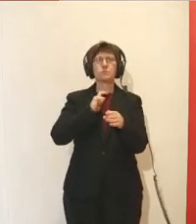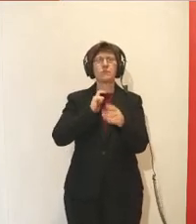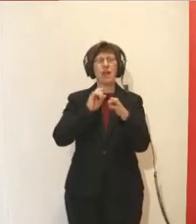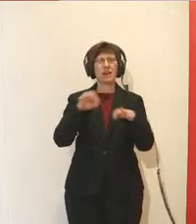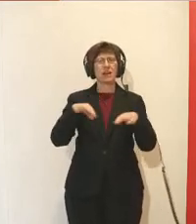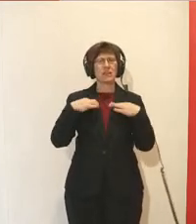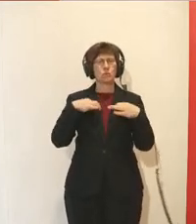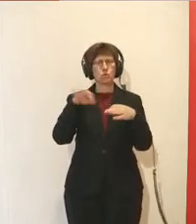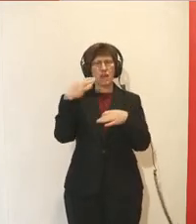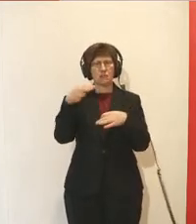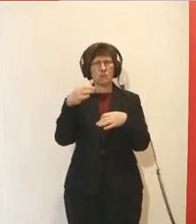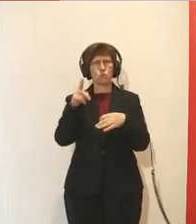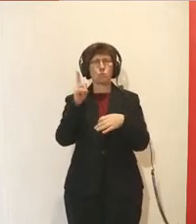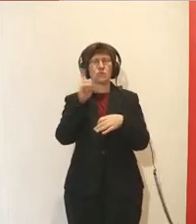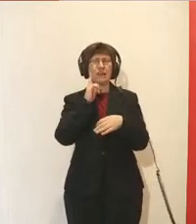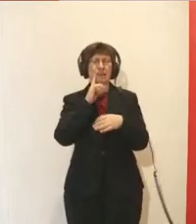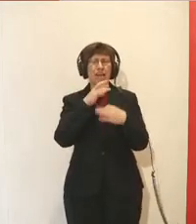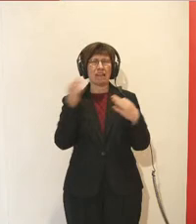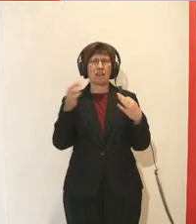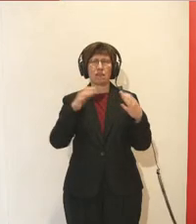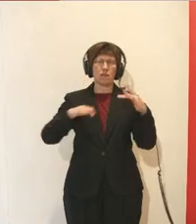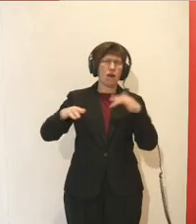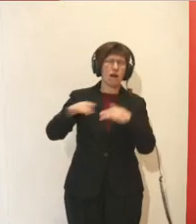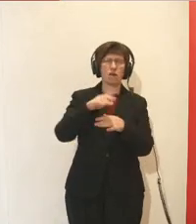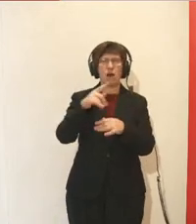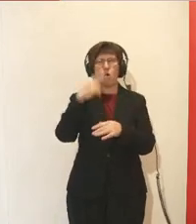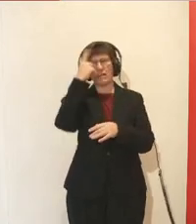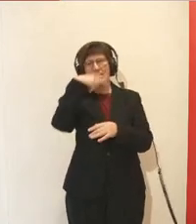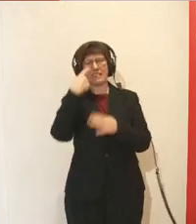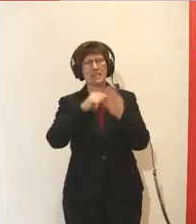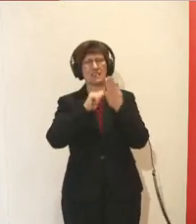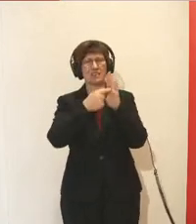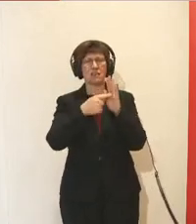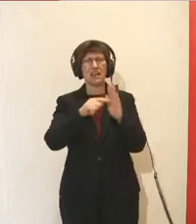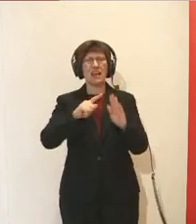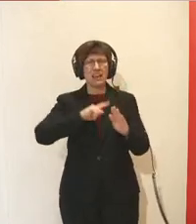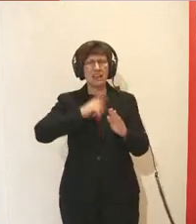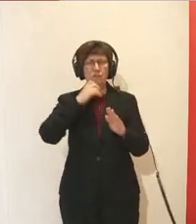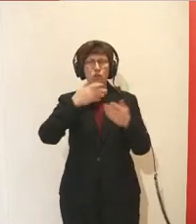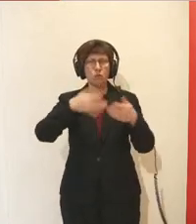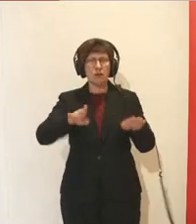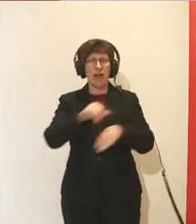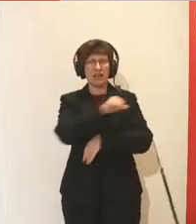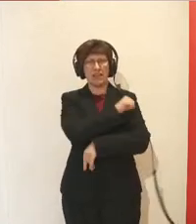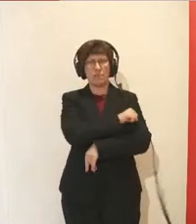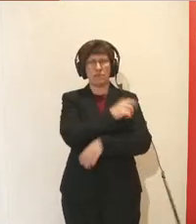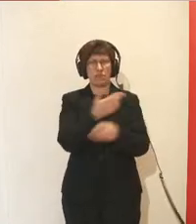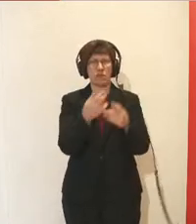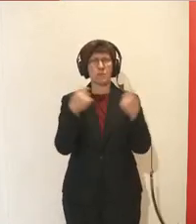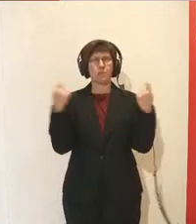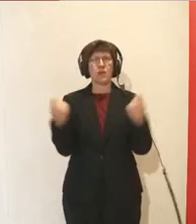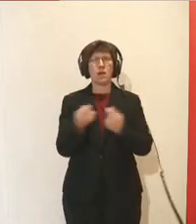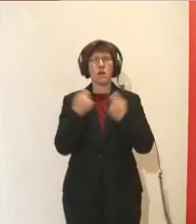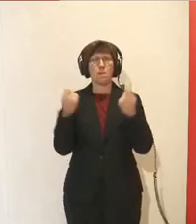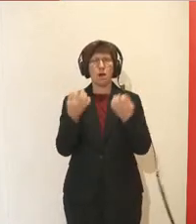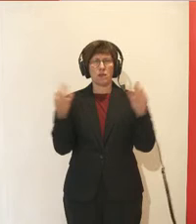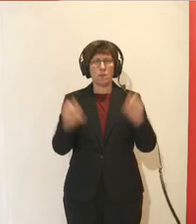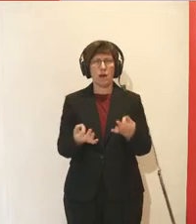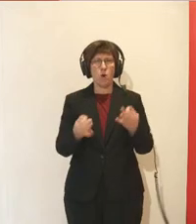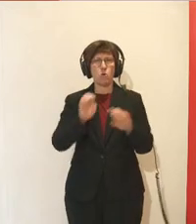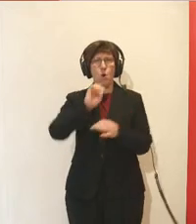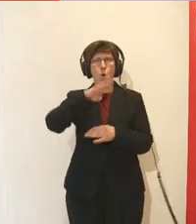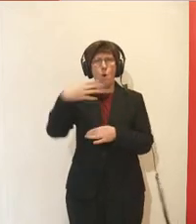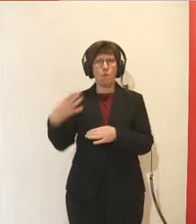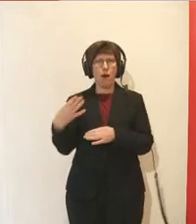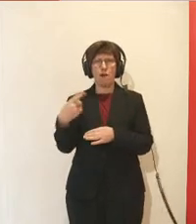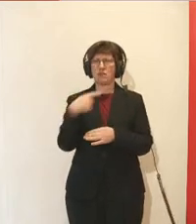gesundheitsministerium gerade jeden tag auf dem platz seien auch mit prominenten gesichtern die sagen ich lasse mich impfen also diese kampagnen braucht man wenn barack obama sich